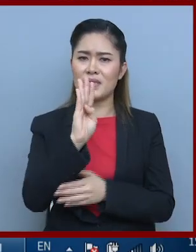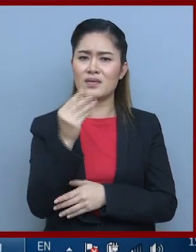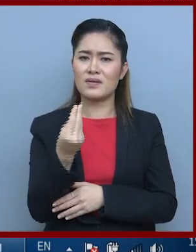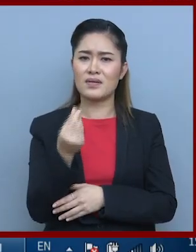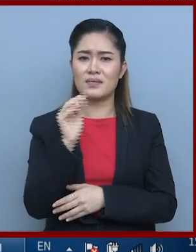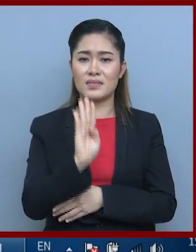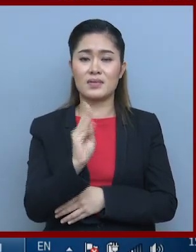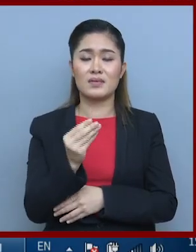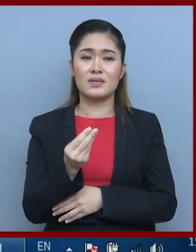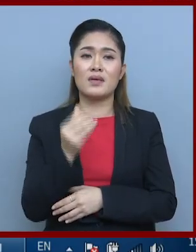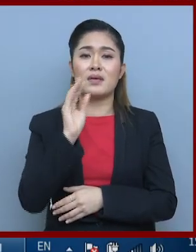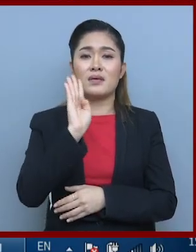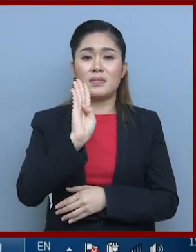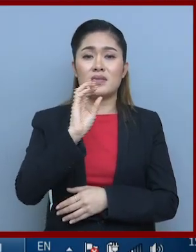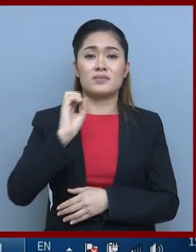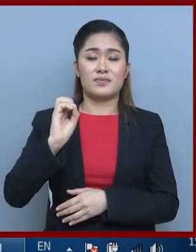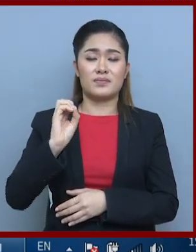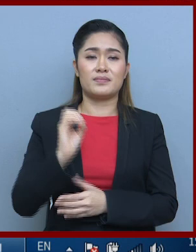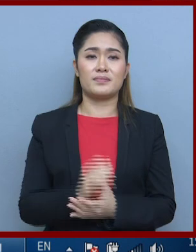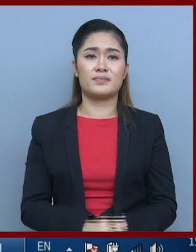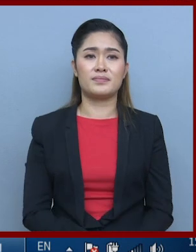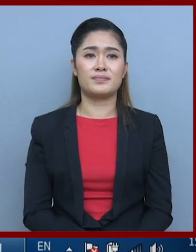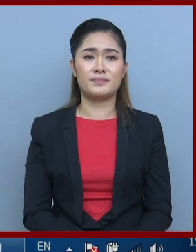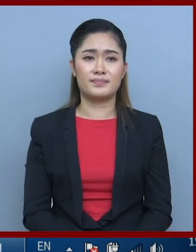ไรครับ b0